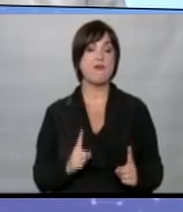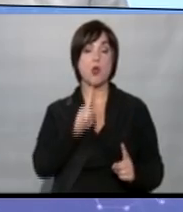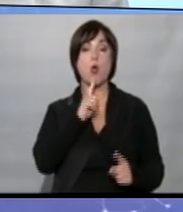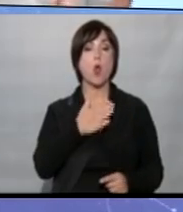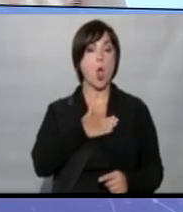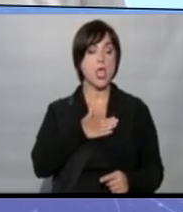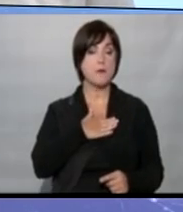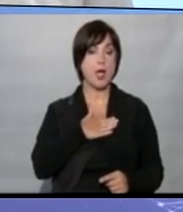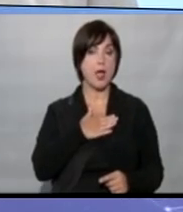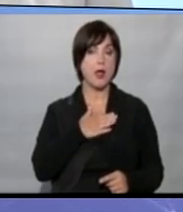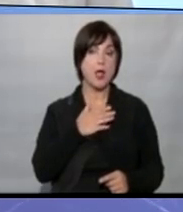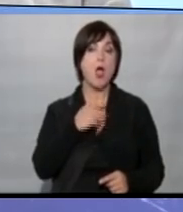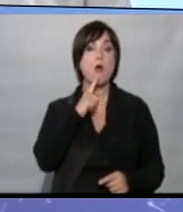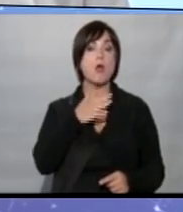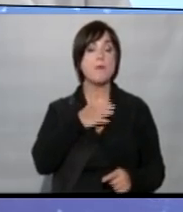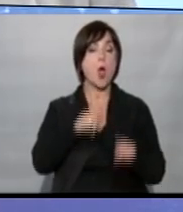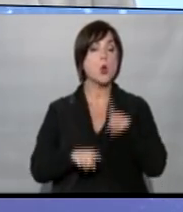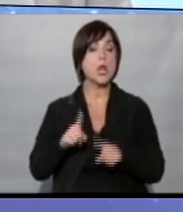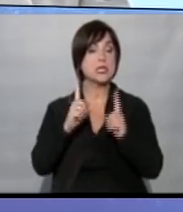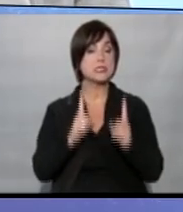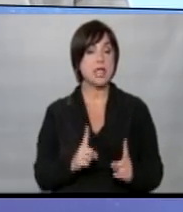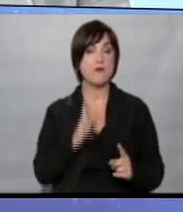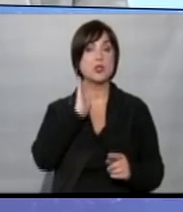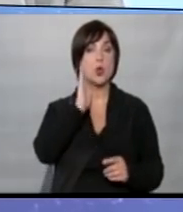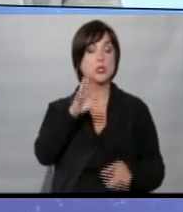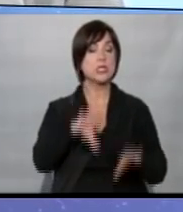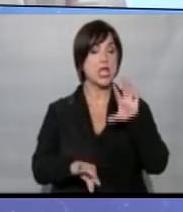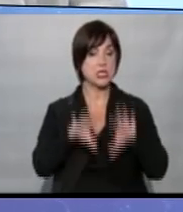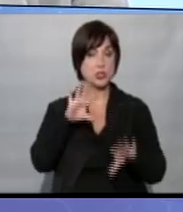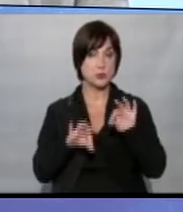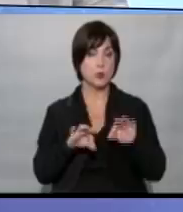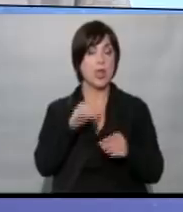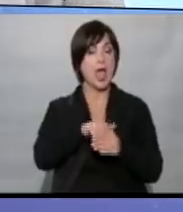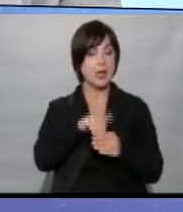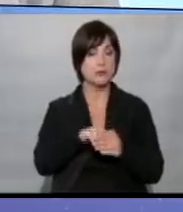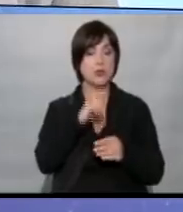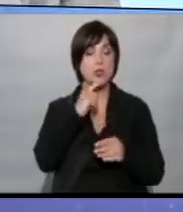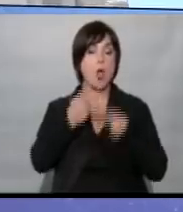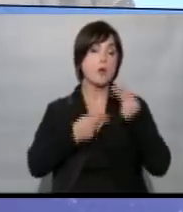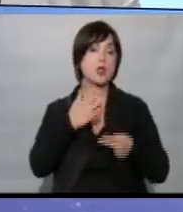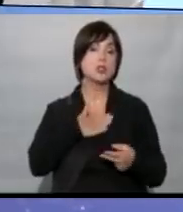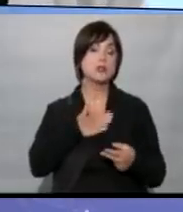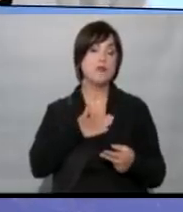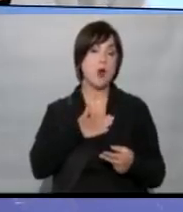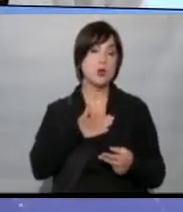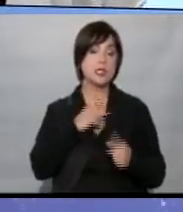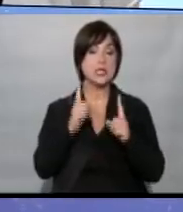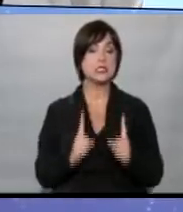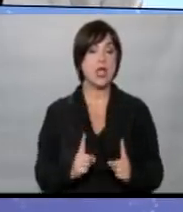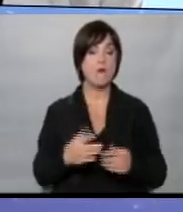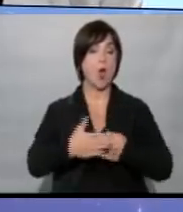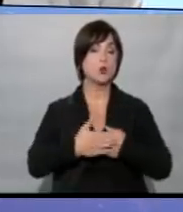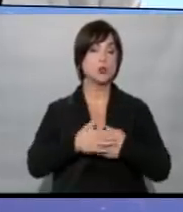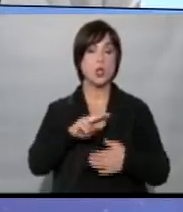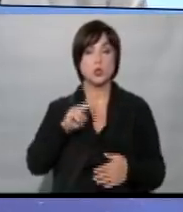има, нели што има одреден став, ќе излезе на избори и на референдум и ќе го провери собствениот став во однос